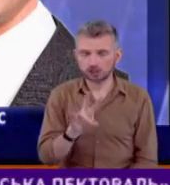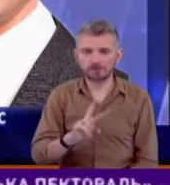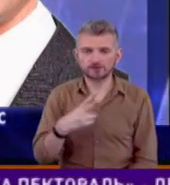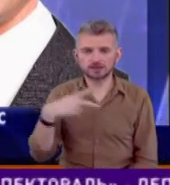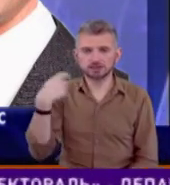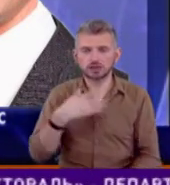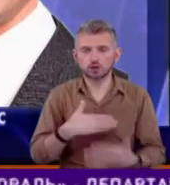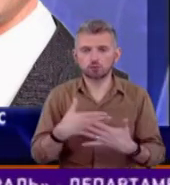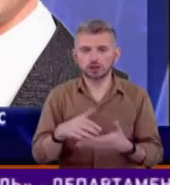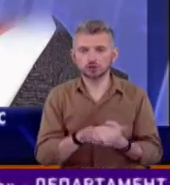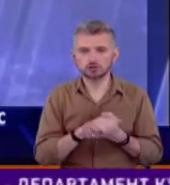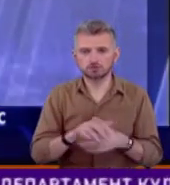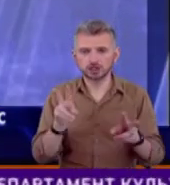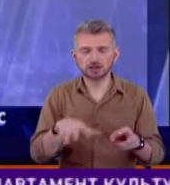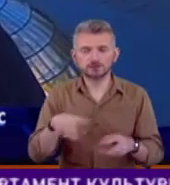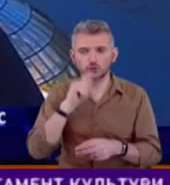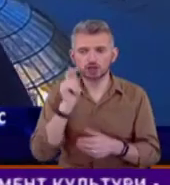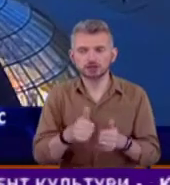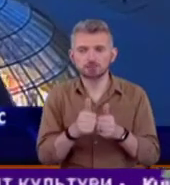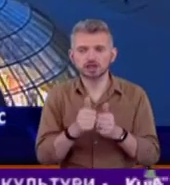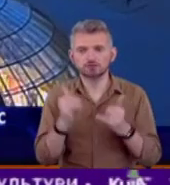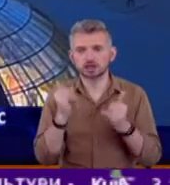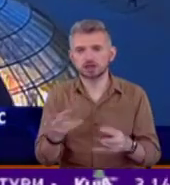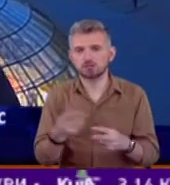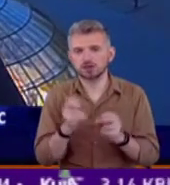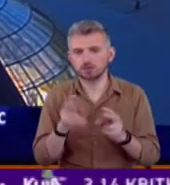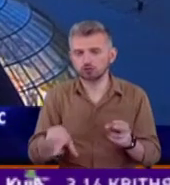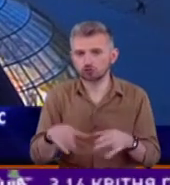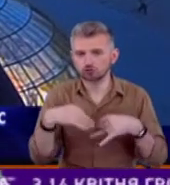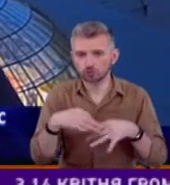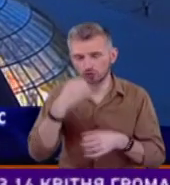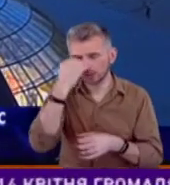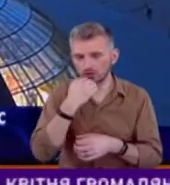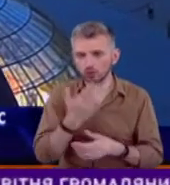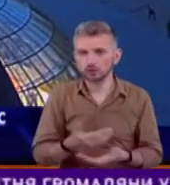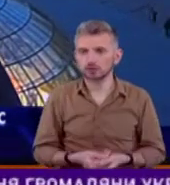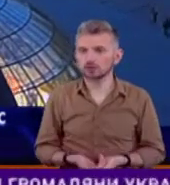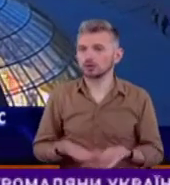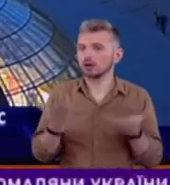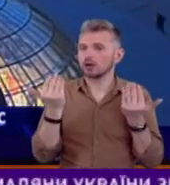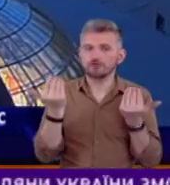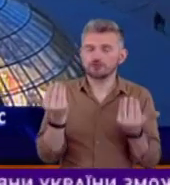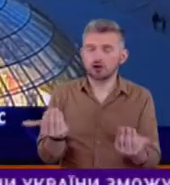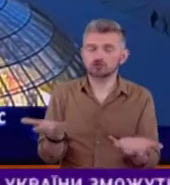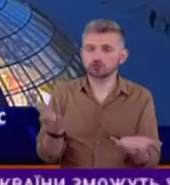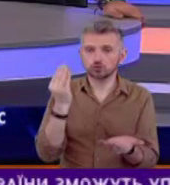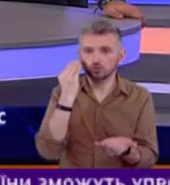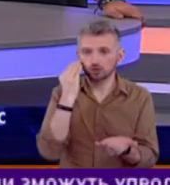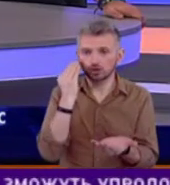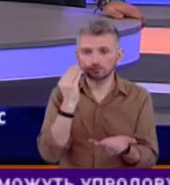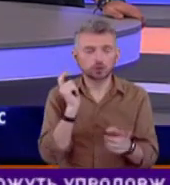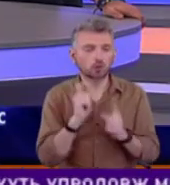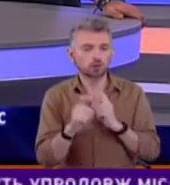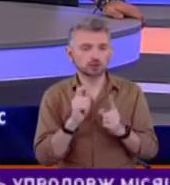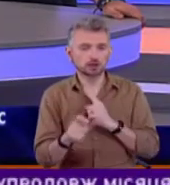віце-президент громадської спілки «Всеукраїнське партнерство заради безпеки дорожнього руху». Дякую, пане Володимире. Ваша коментар, думка...